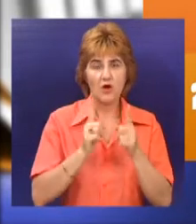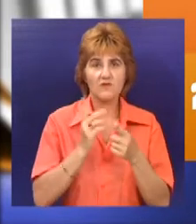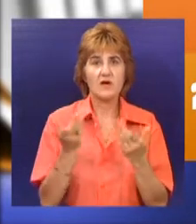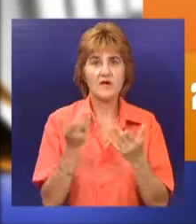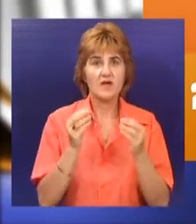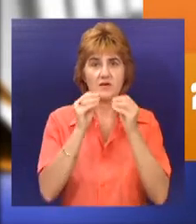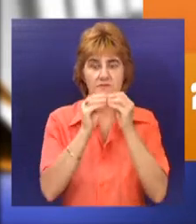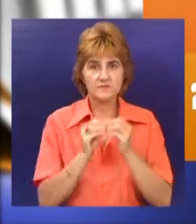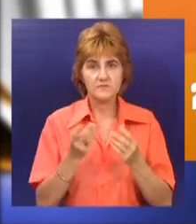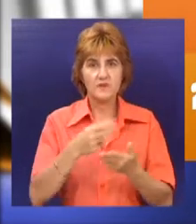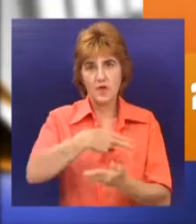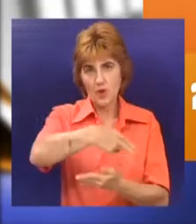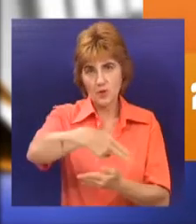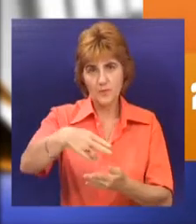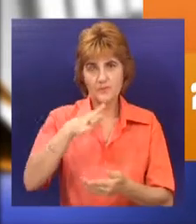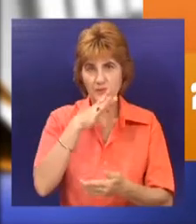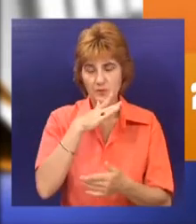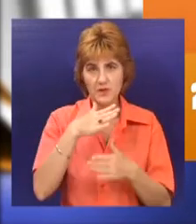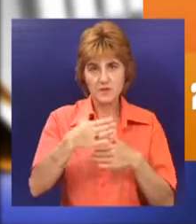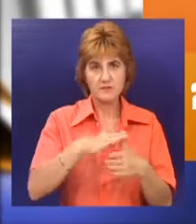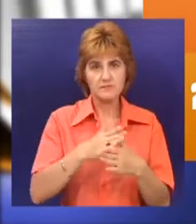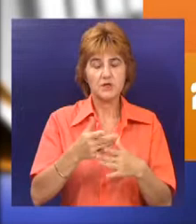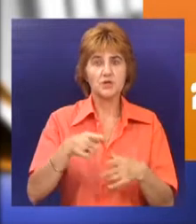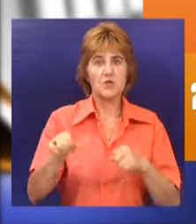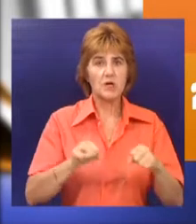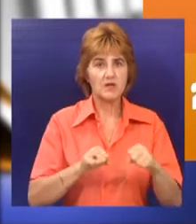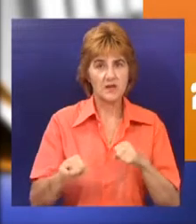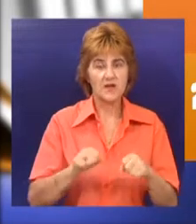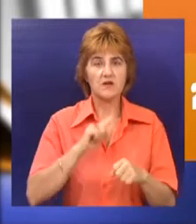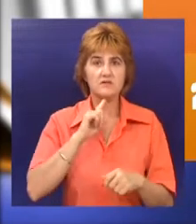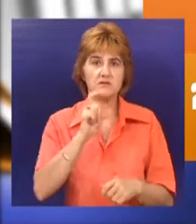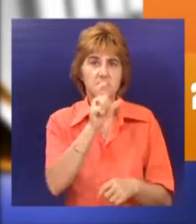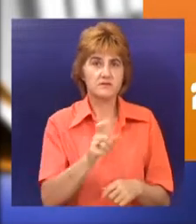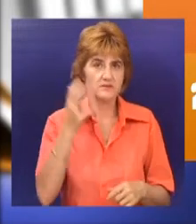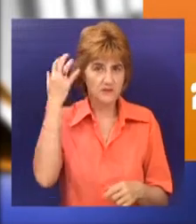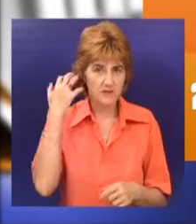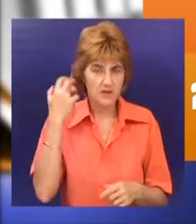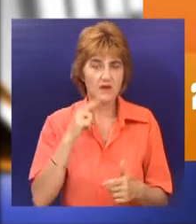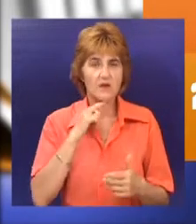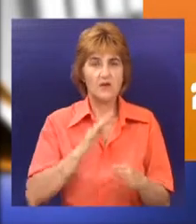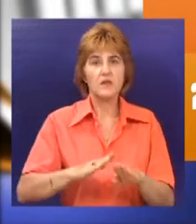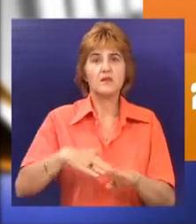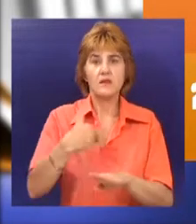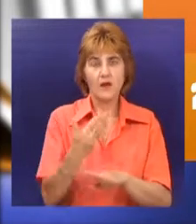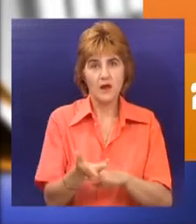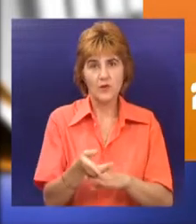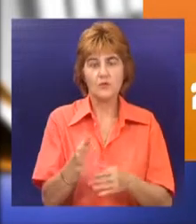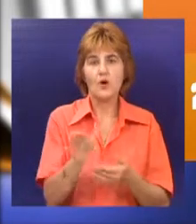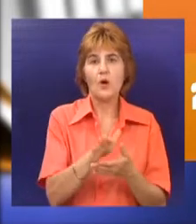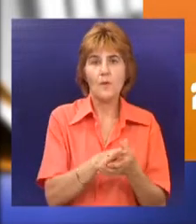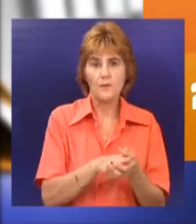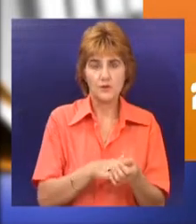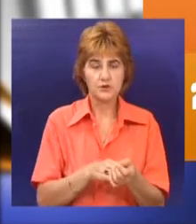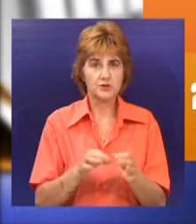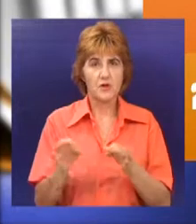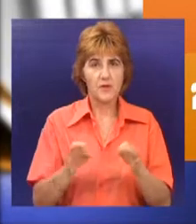dogovaraju kada i gde će se potpisati ugovor između direkcije i samog proizvođača i nakon toga sledi